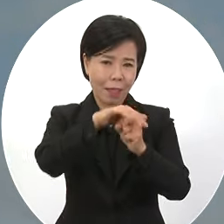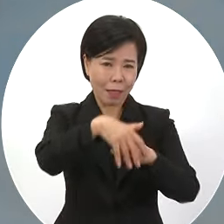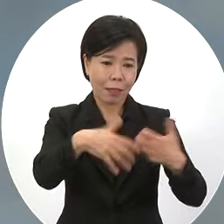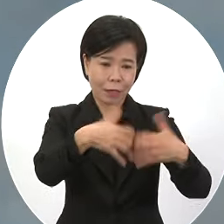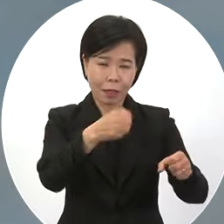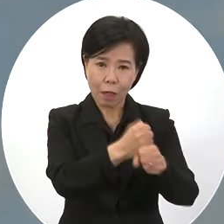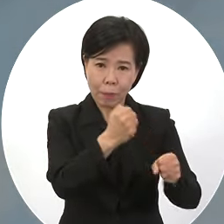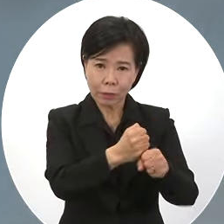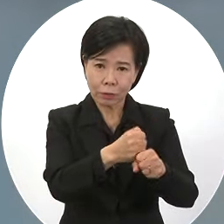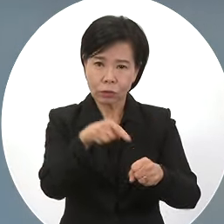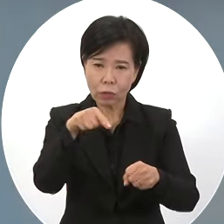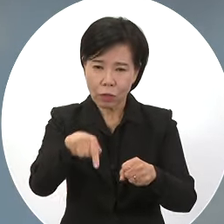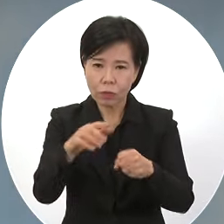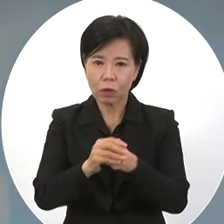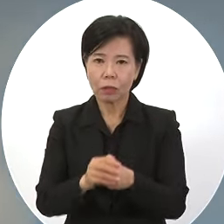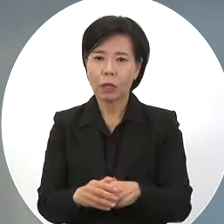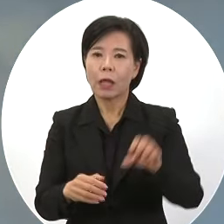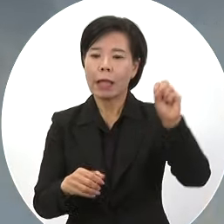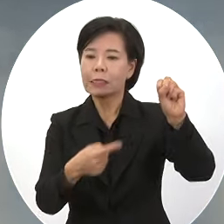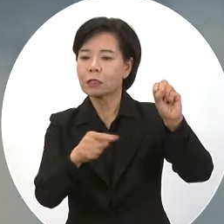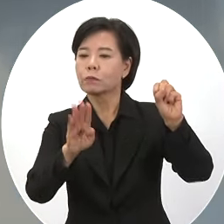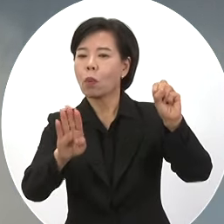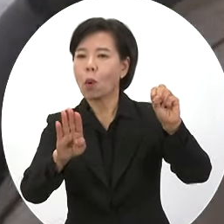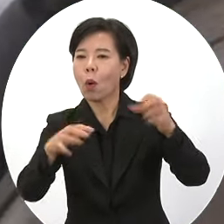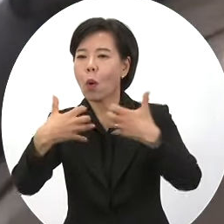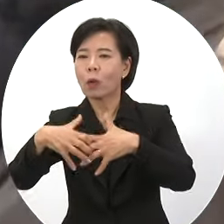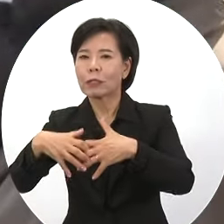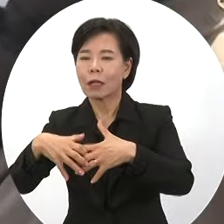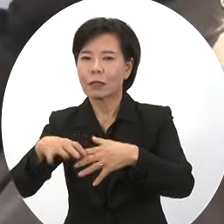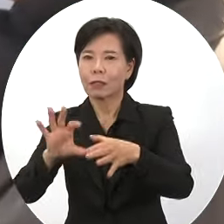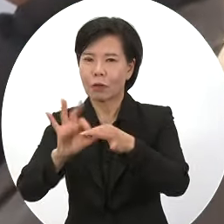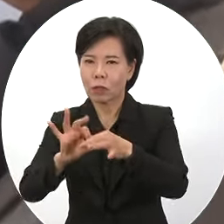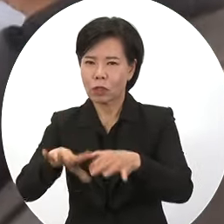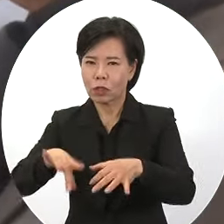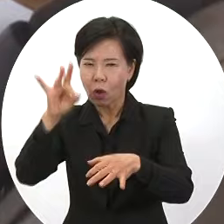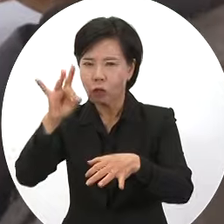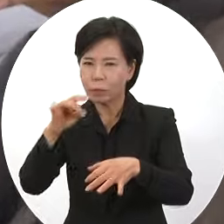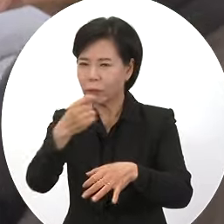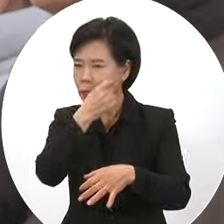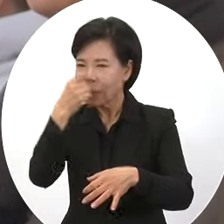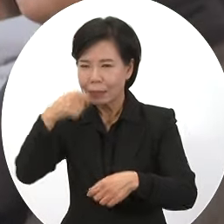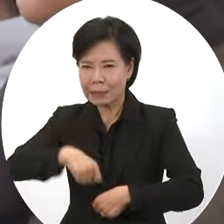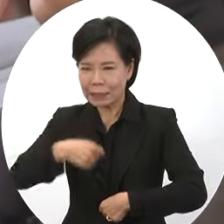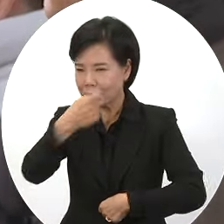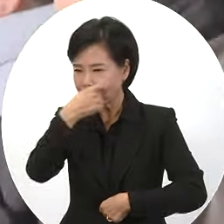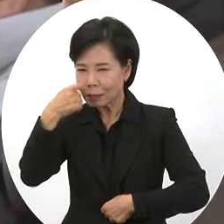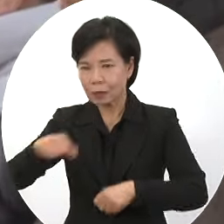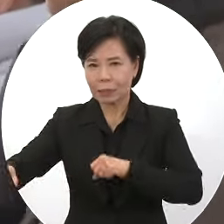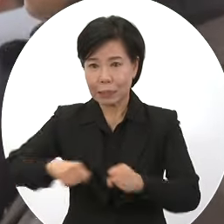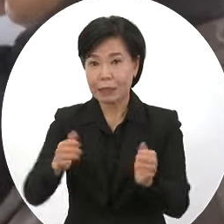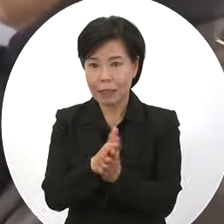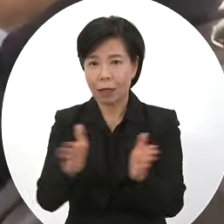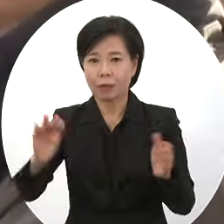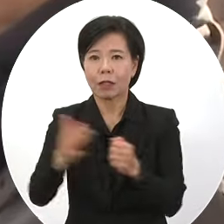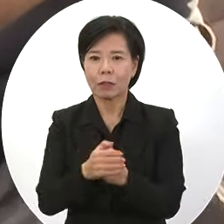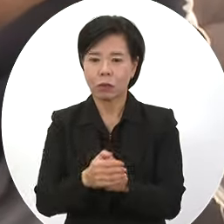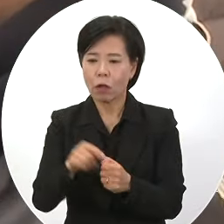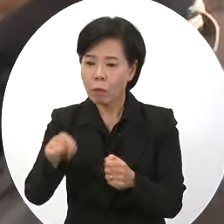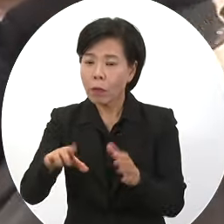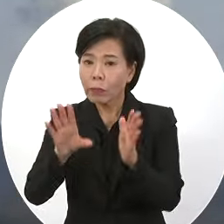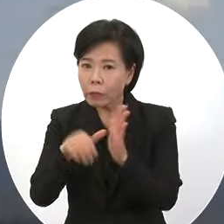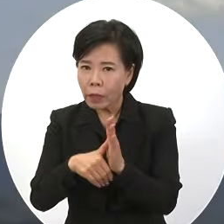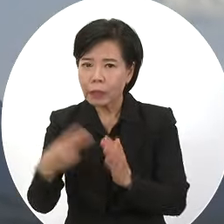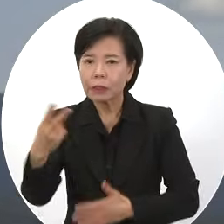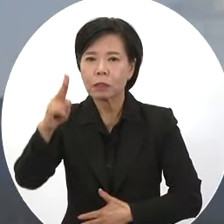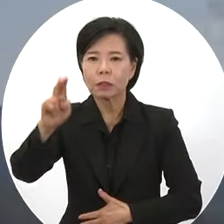제조사 조비 에비에이션의 S4 기체를 활용한 국내 첫 통합 실증이 진행됐습니다. 특히 이번